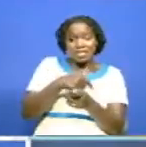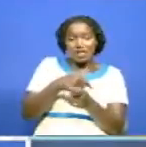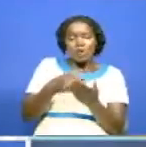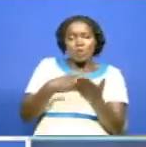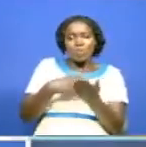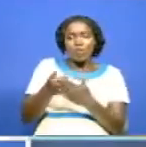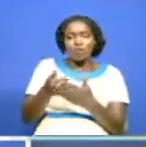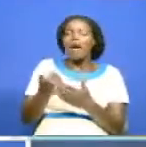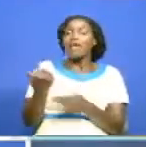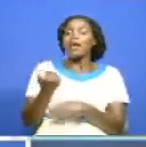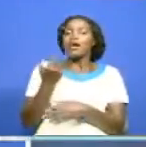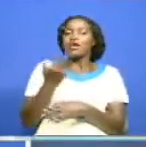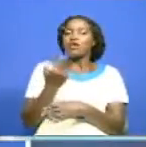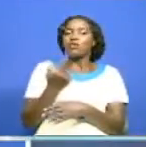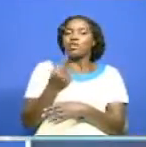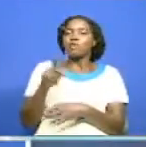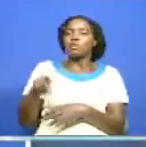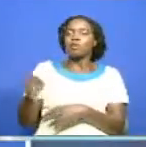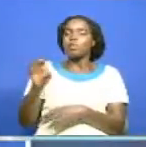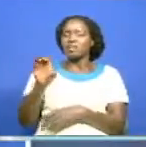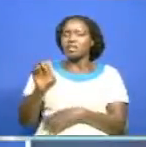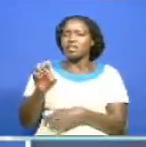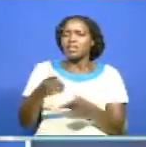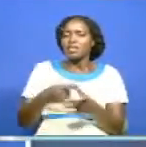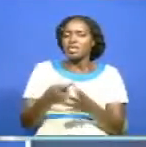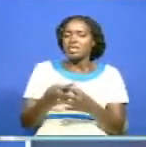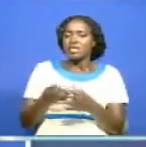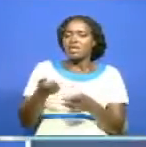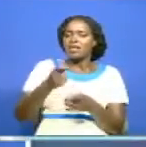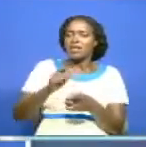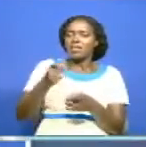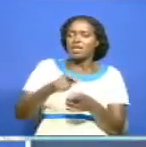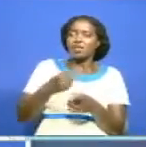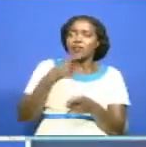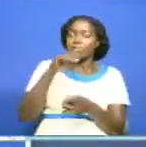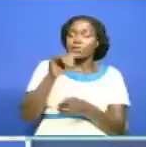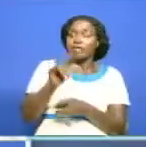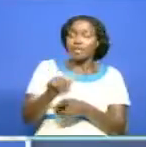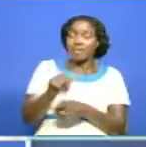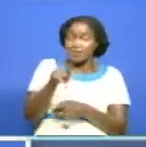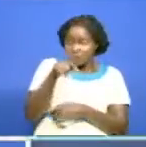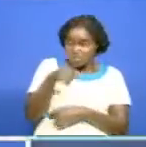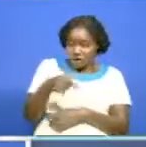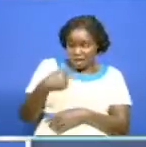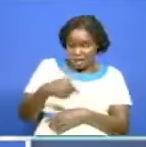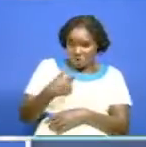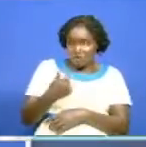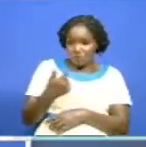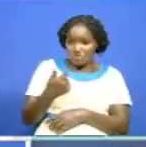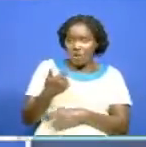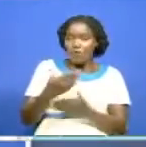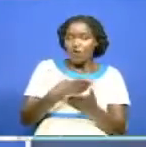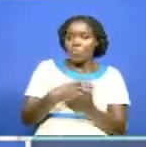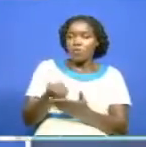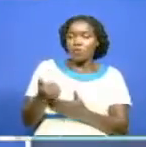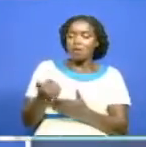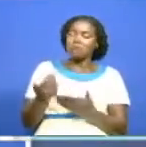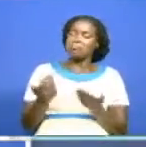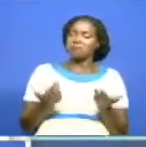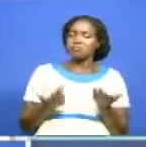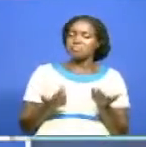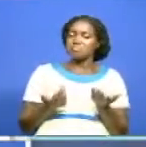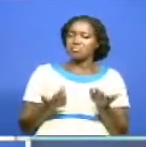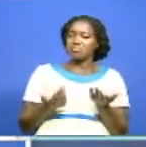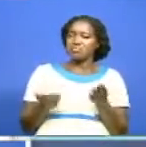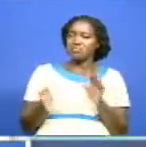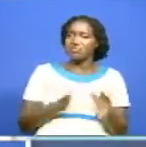tujinunulie vifaa kinga, basi lazima ikue ikiongezewa ndio wenyewe tuweze kuwa tunajinunulia. Ya